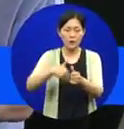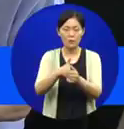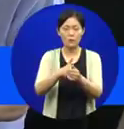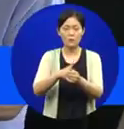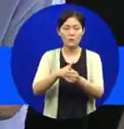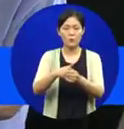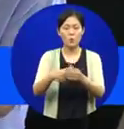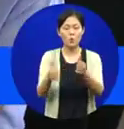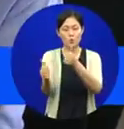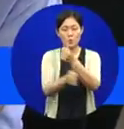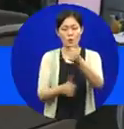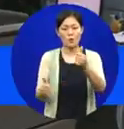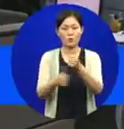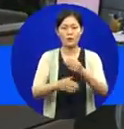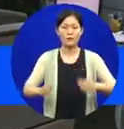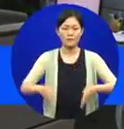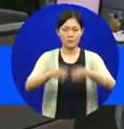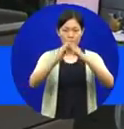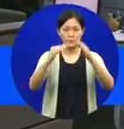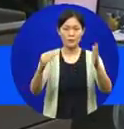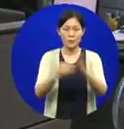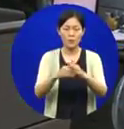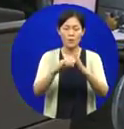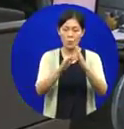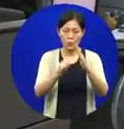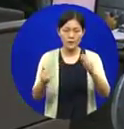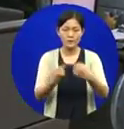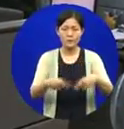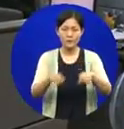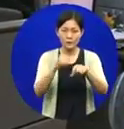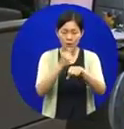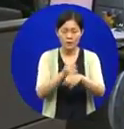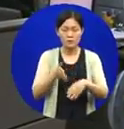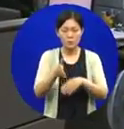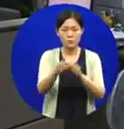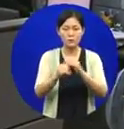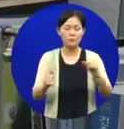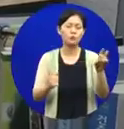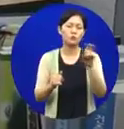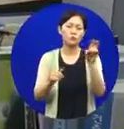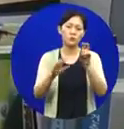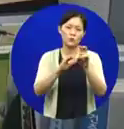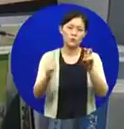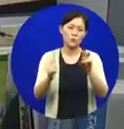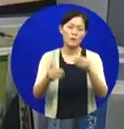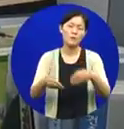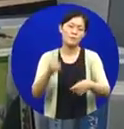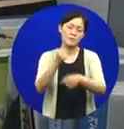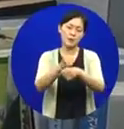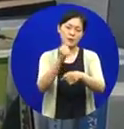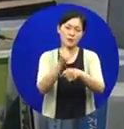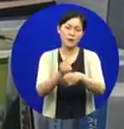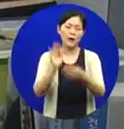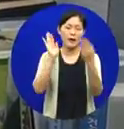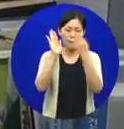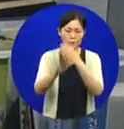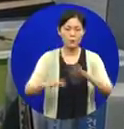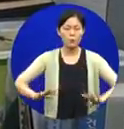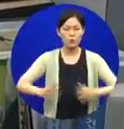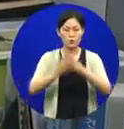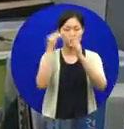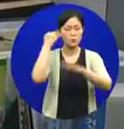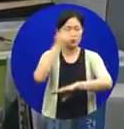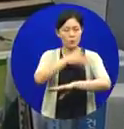주도할 용인시 경관위원회를 구성했습니다. 공무원과 관련 학자 및 전문가 20명으로 구성된 경관위원회는